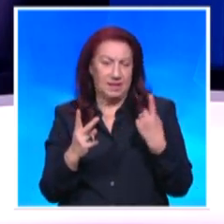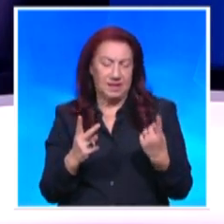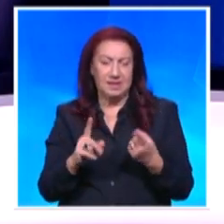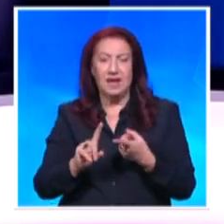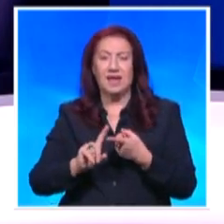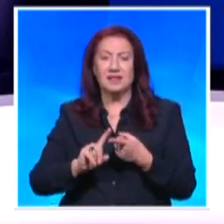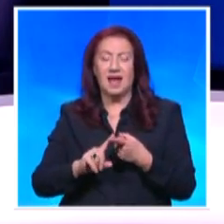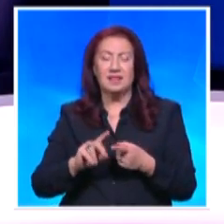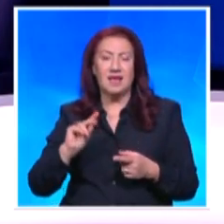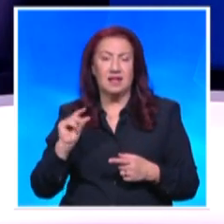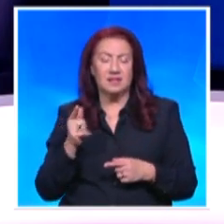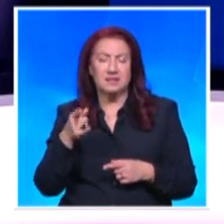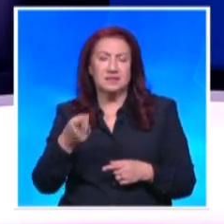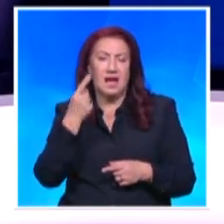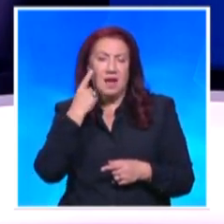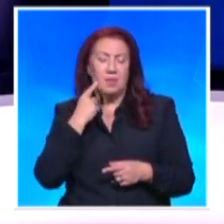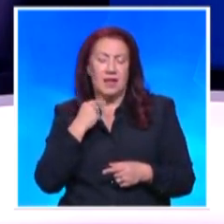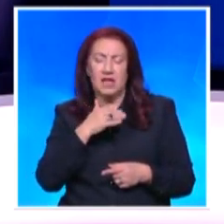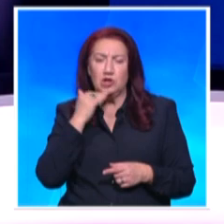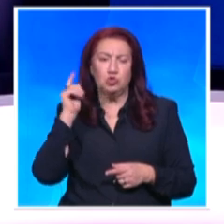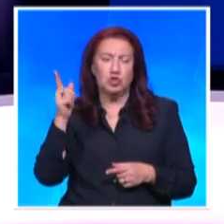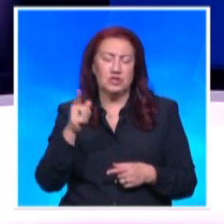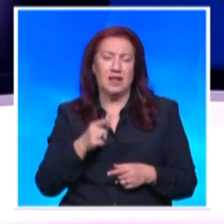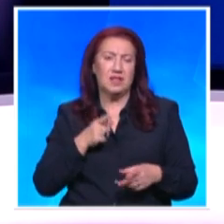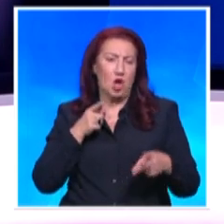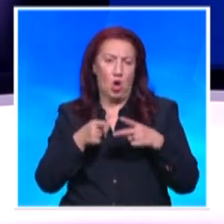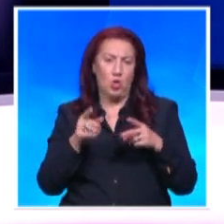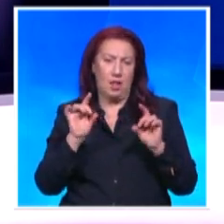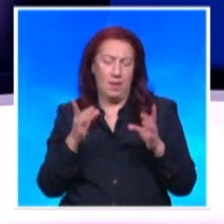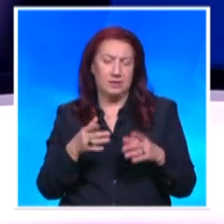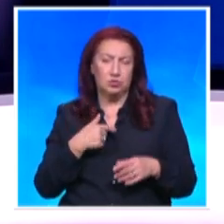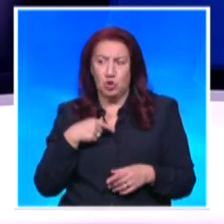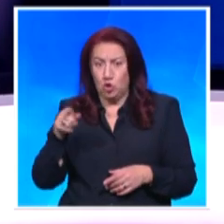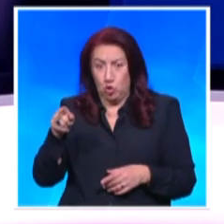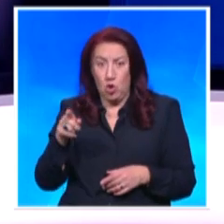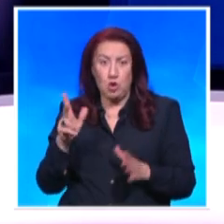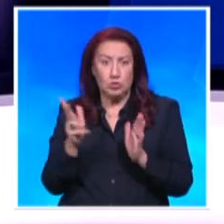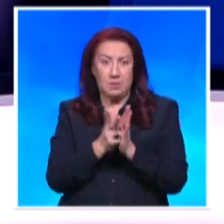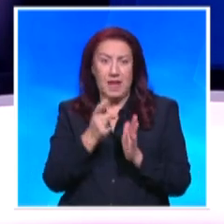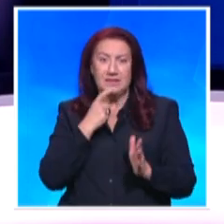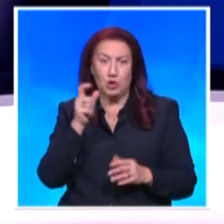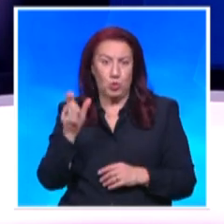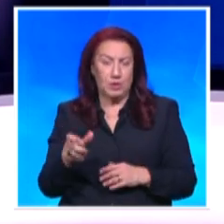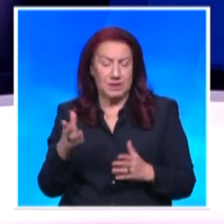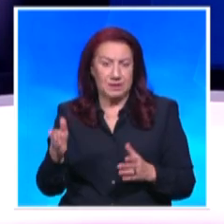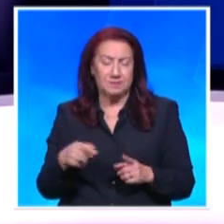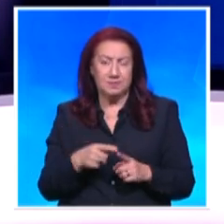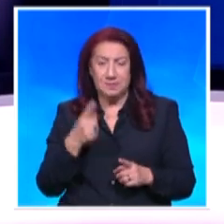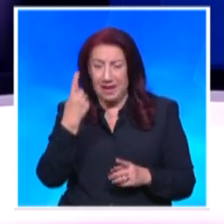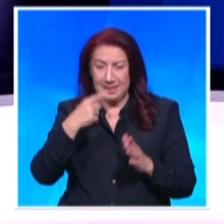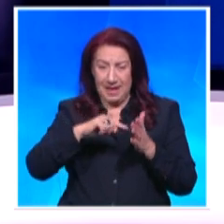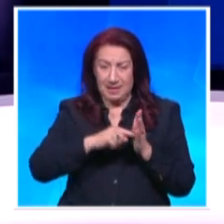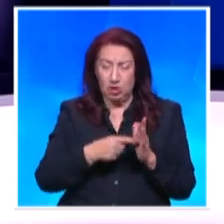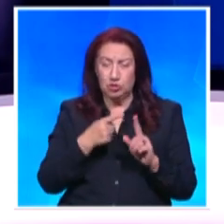се превърна в най-младия чуждестранен гол майстор за Юве със своите 18 години. Тимът е на точка от Интер, който е с мач